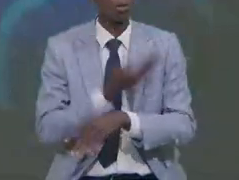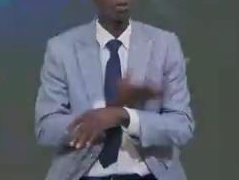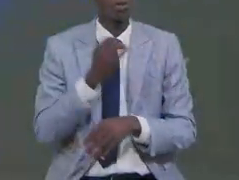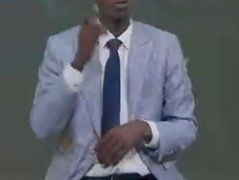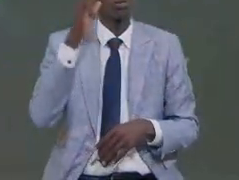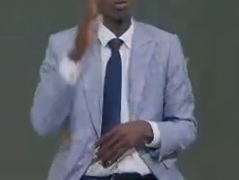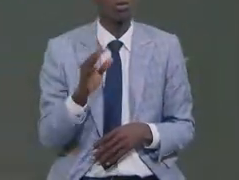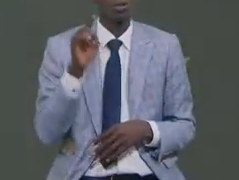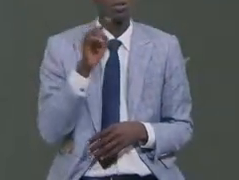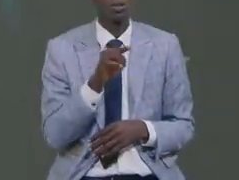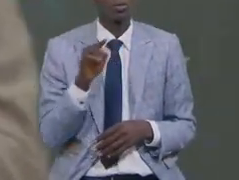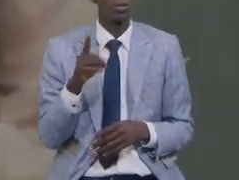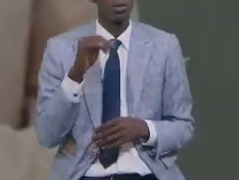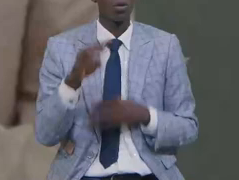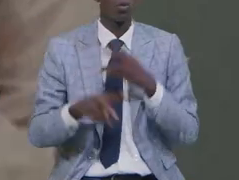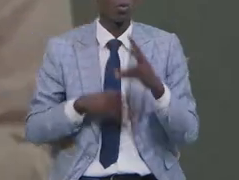pas connu.